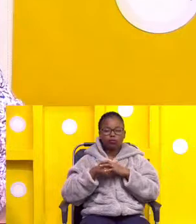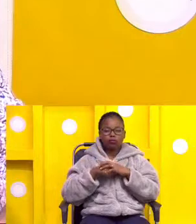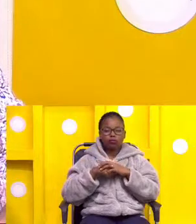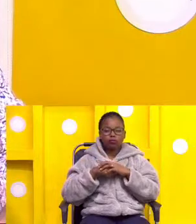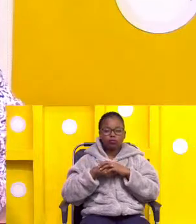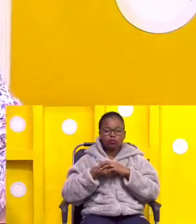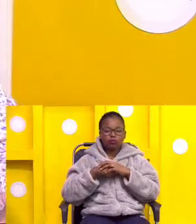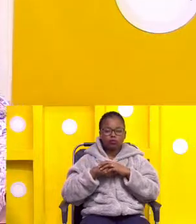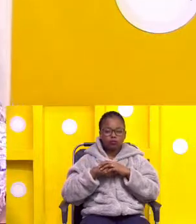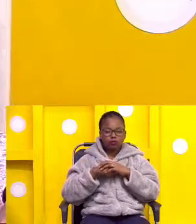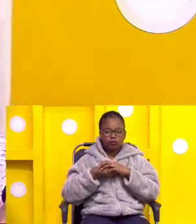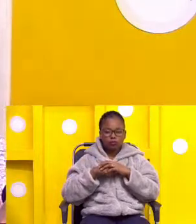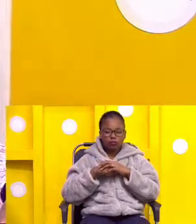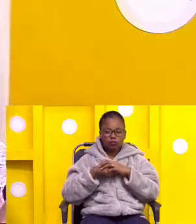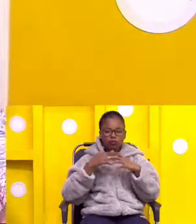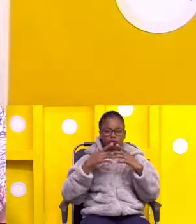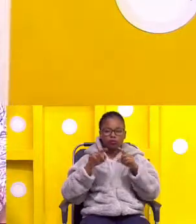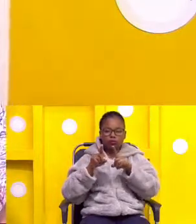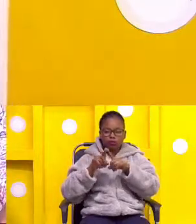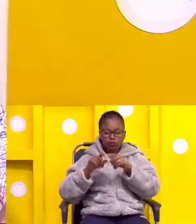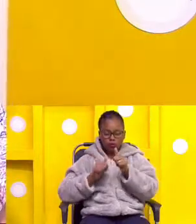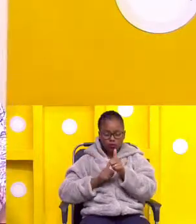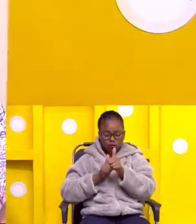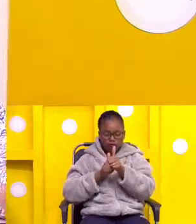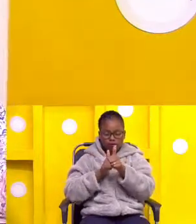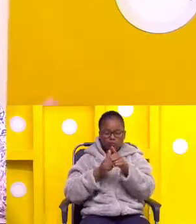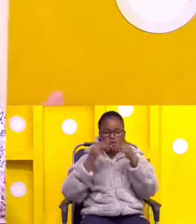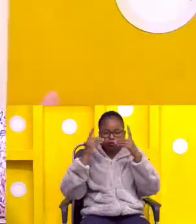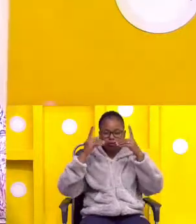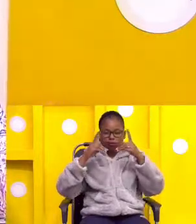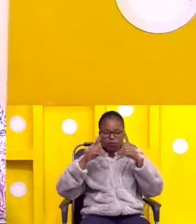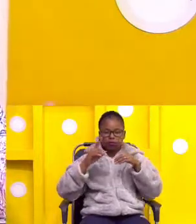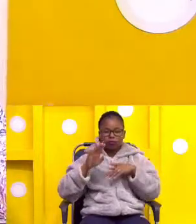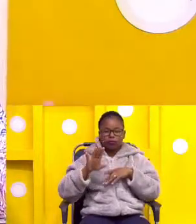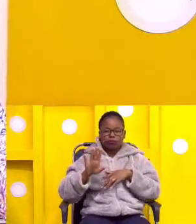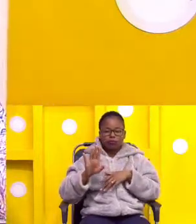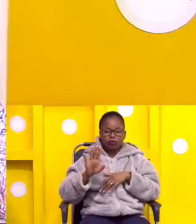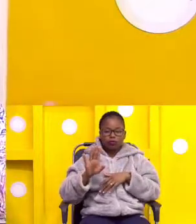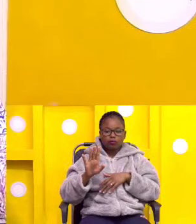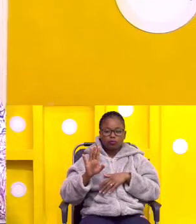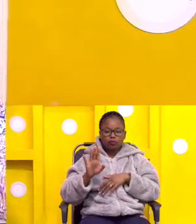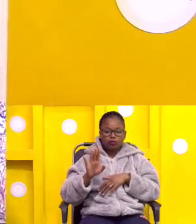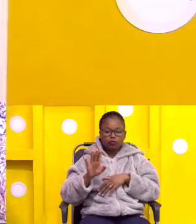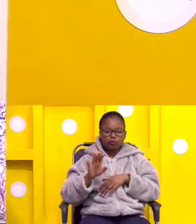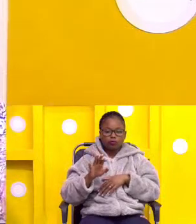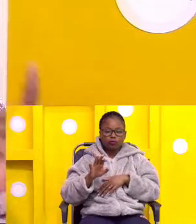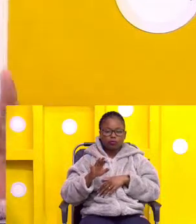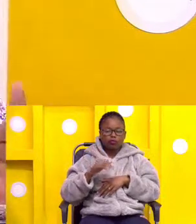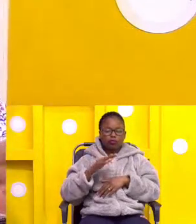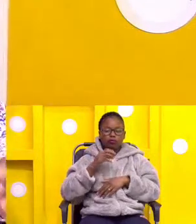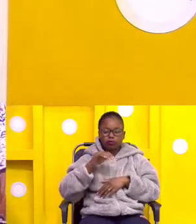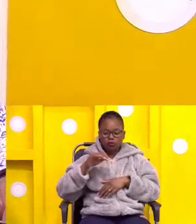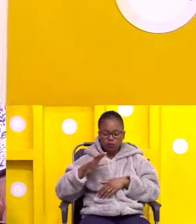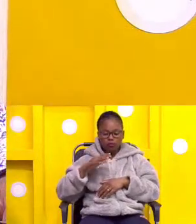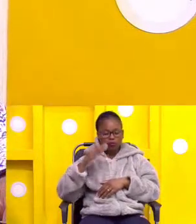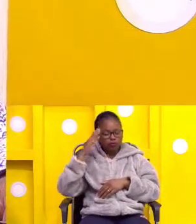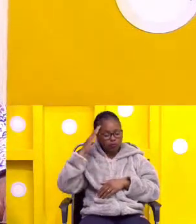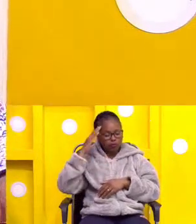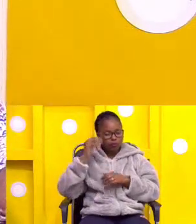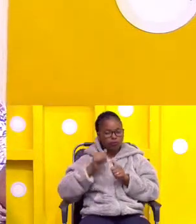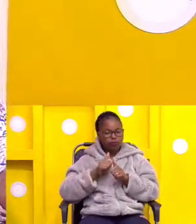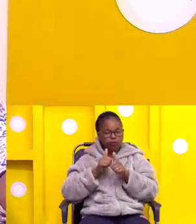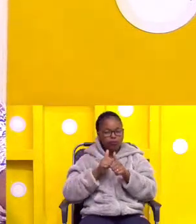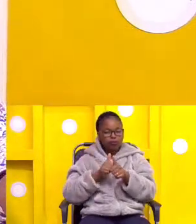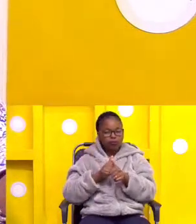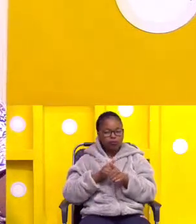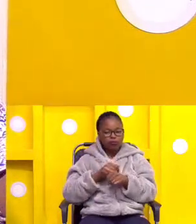na ngai nioimaga matuo ma andu ake thutha hau uri ndagĩka-inĩ ĩno na ithaa rĩrĩ mũrũ na mwarĩ wa ithe witũ menyerera